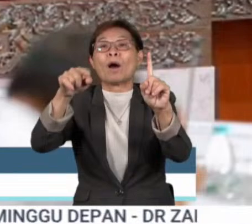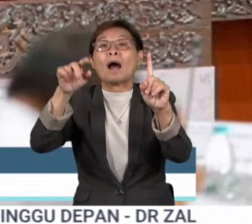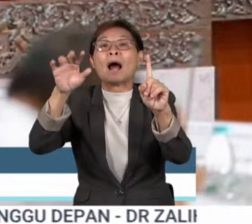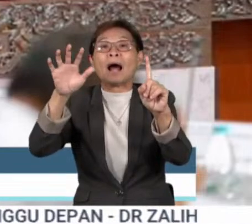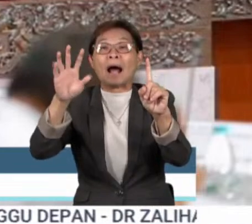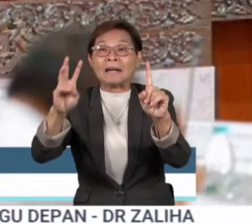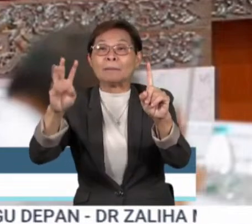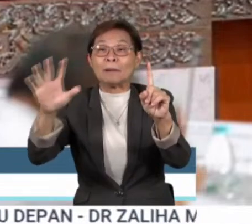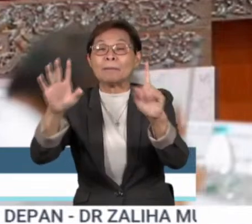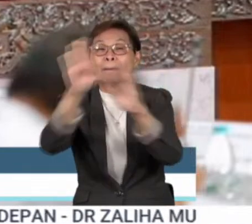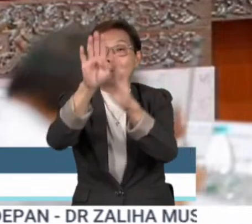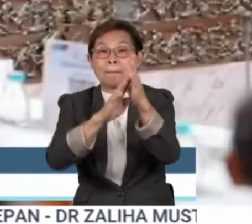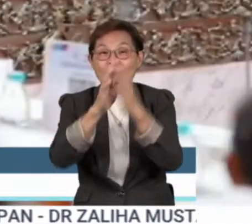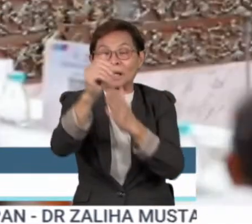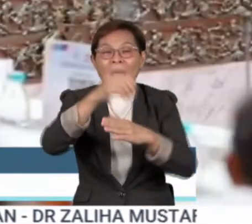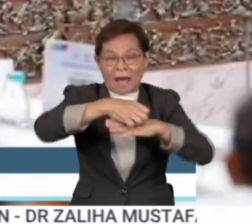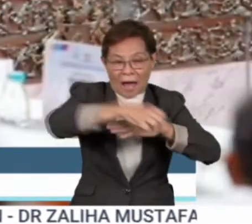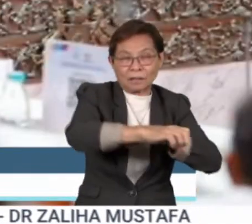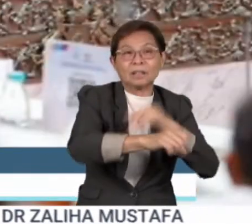RM135.65 bilion bagi nilai ekspor dan